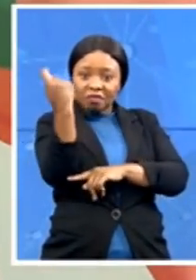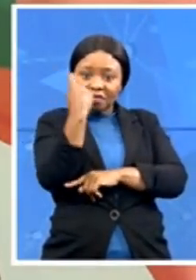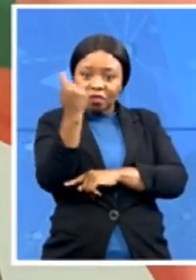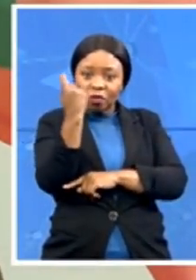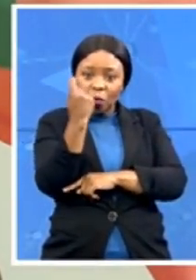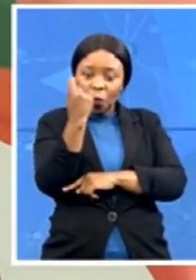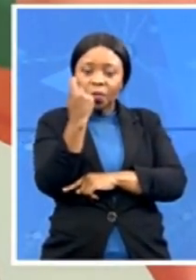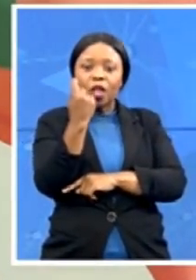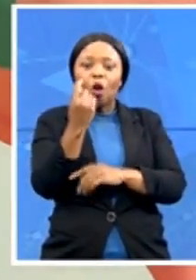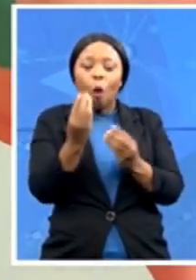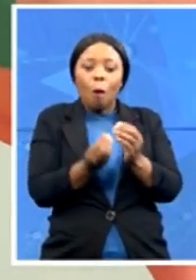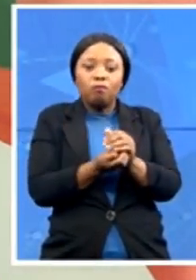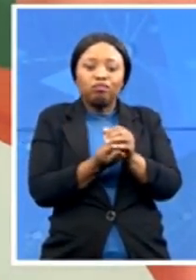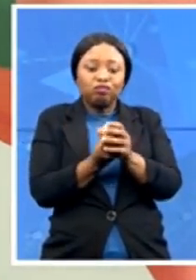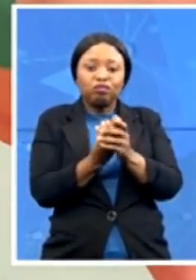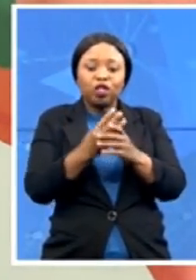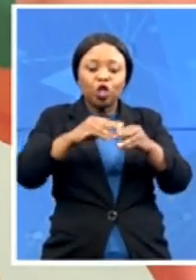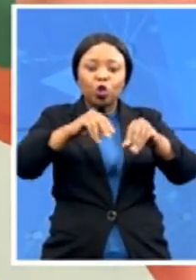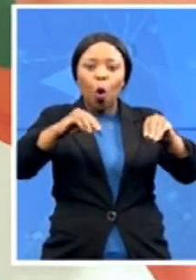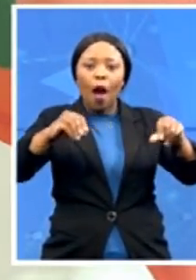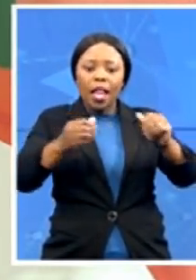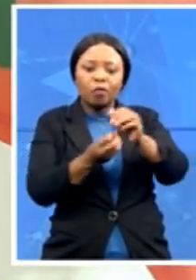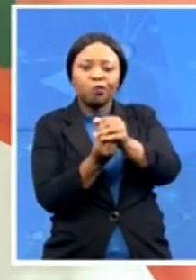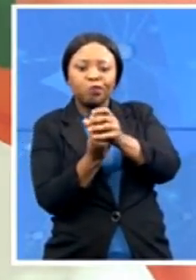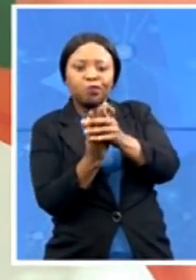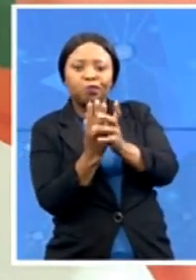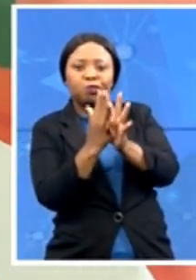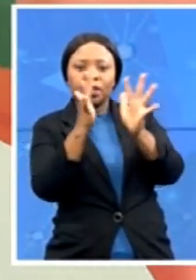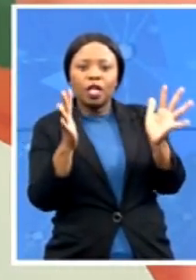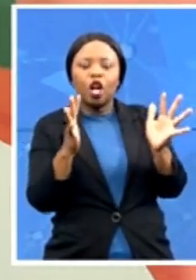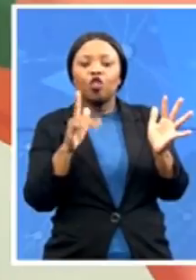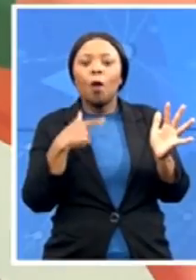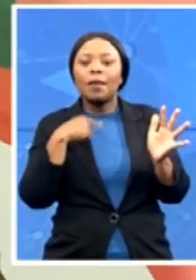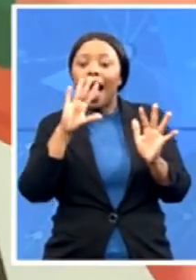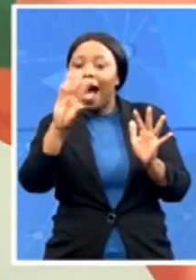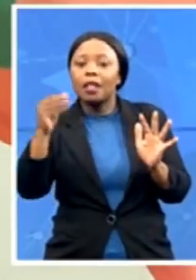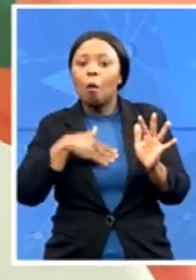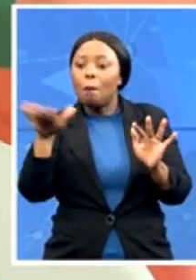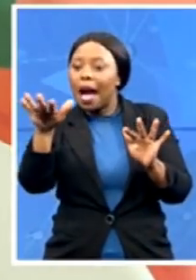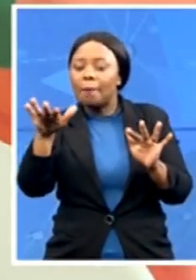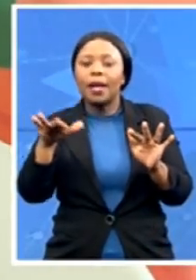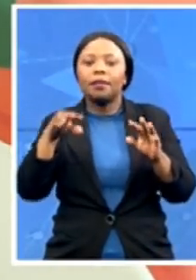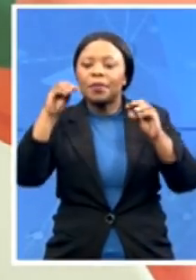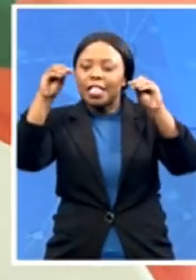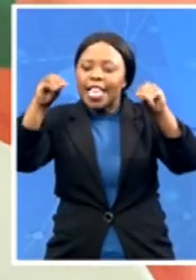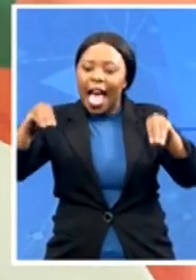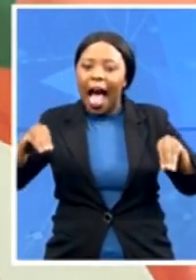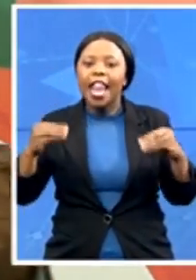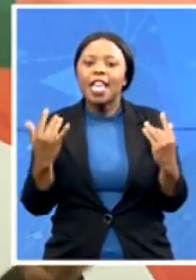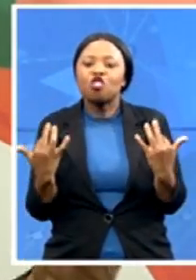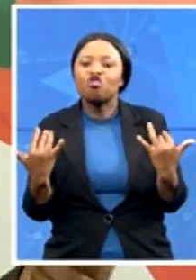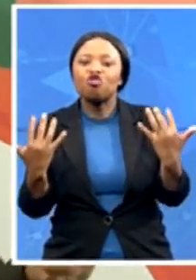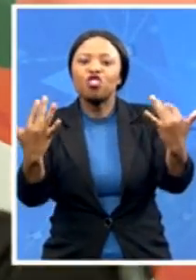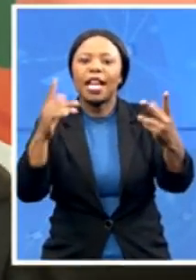So nina sicela nityale ingca nifake amatye yayi job leyo